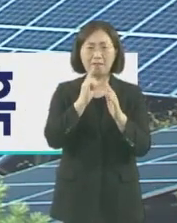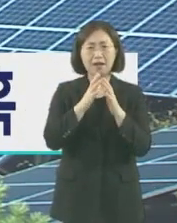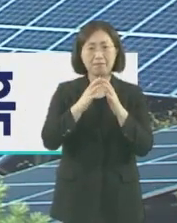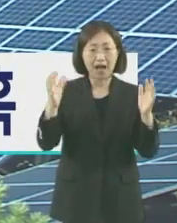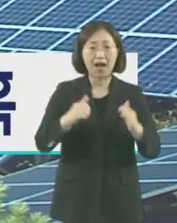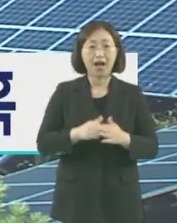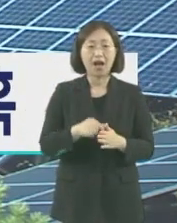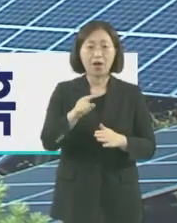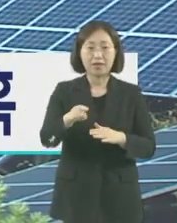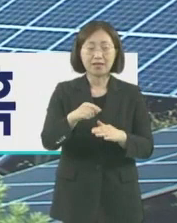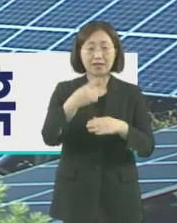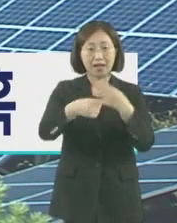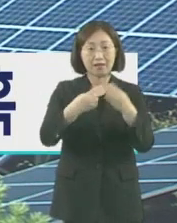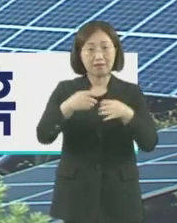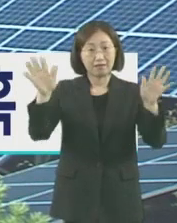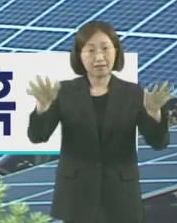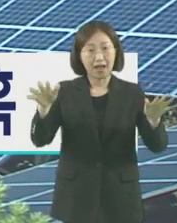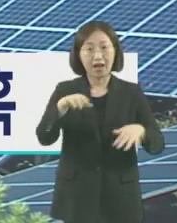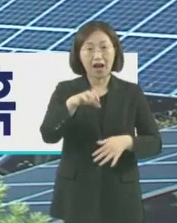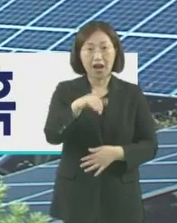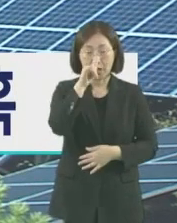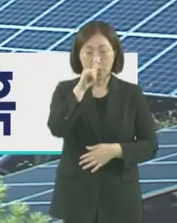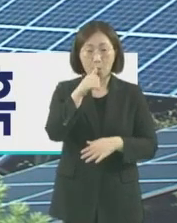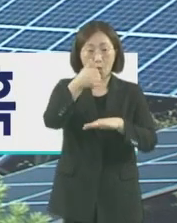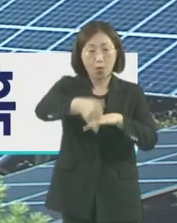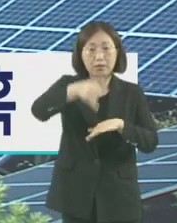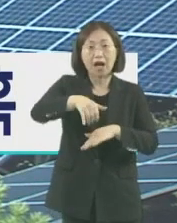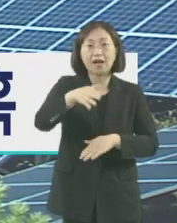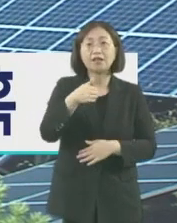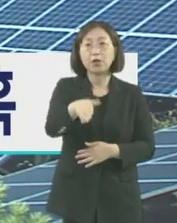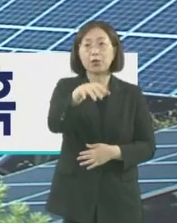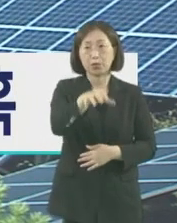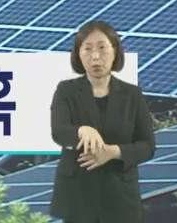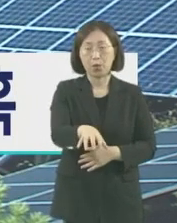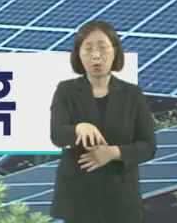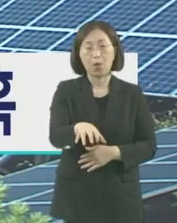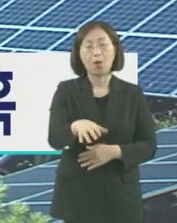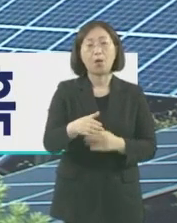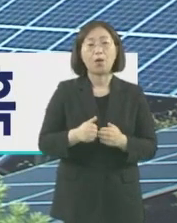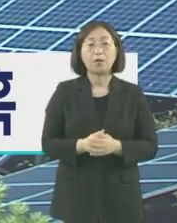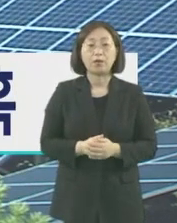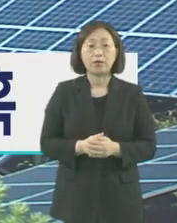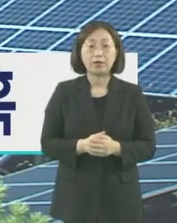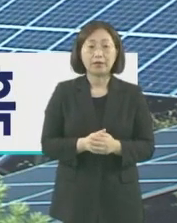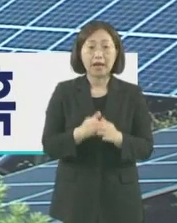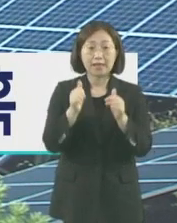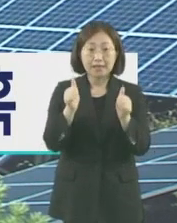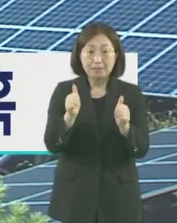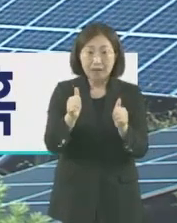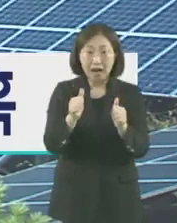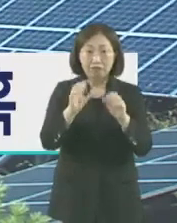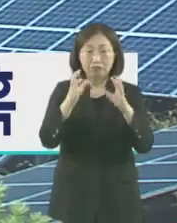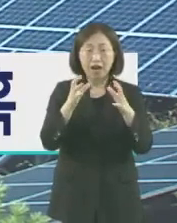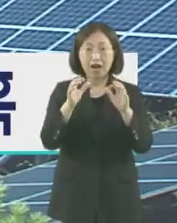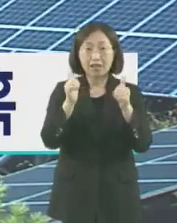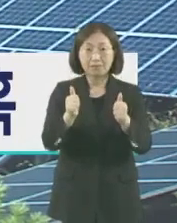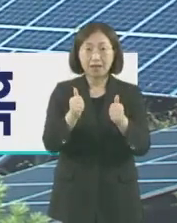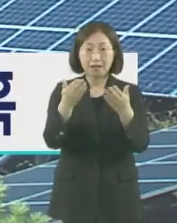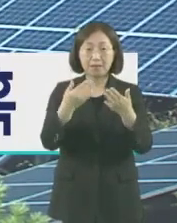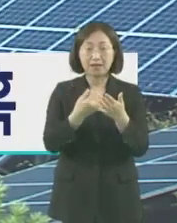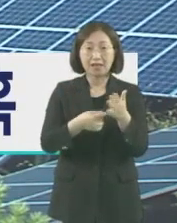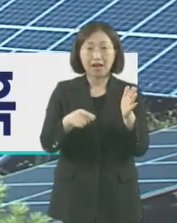우량 농지여서 현지 반발이 큰 상황인데요. 여기에 국가 심의를 피하기 위해 소규모로 쪼개기 신청한